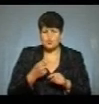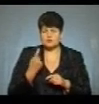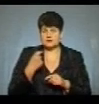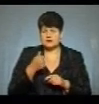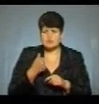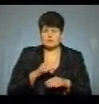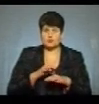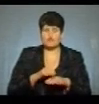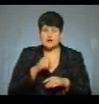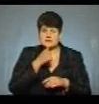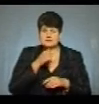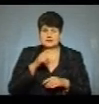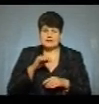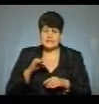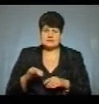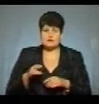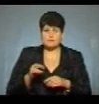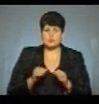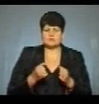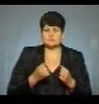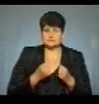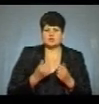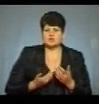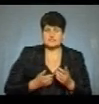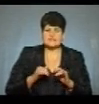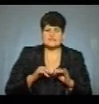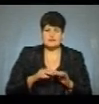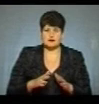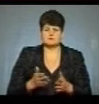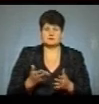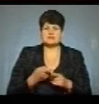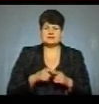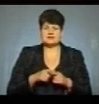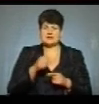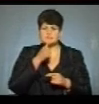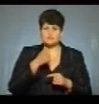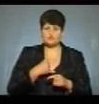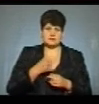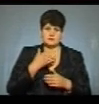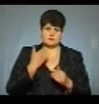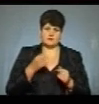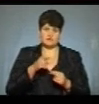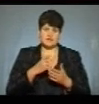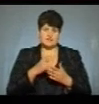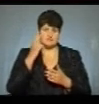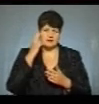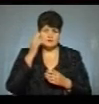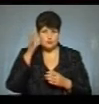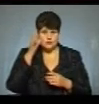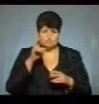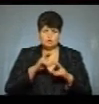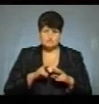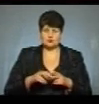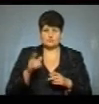проводяться експертизи по безпеці життєдіяльності, які таких експертів у нас немає. Вони є в Київському